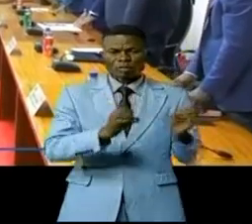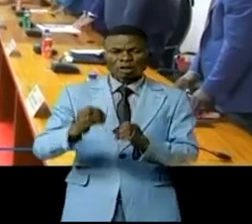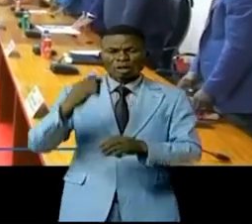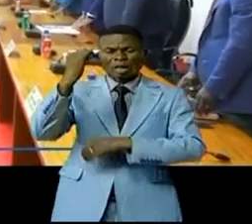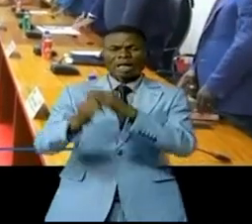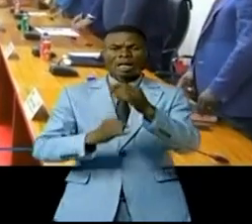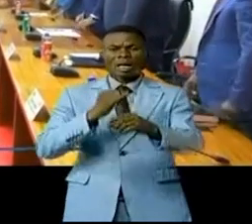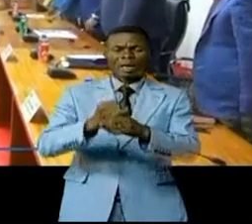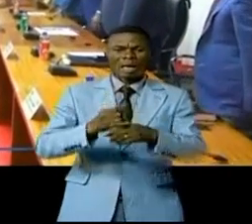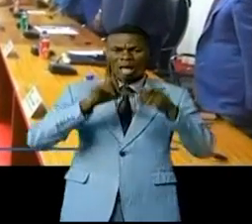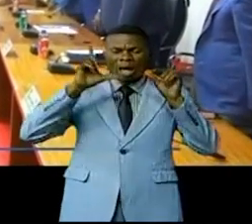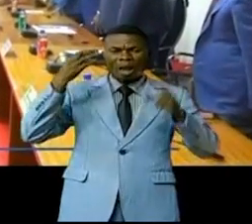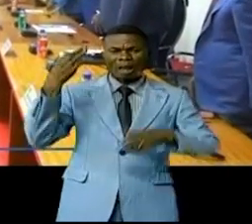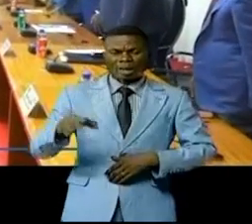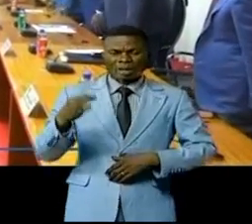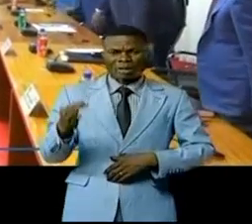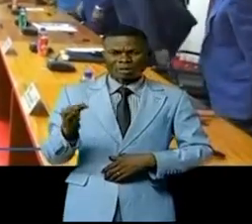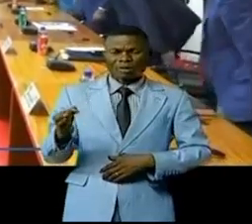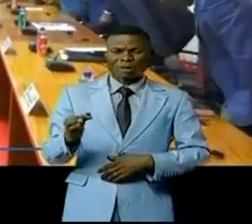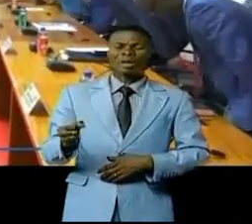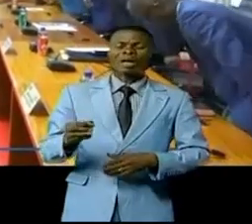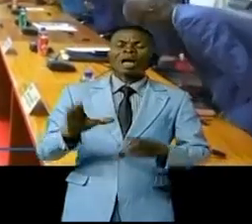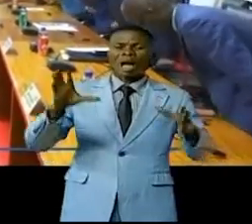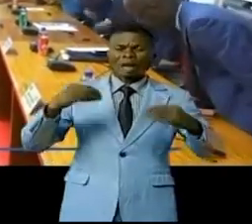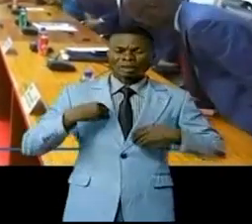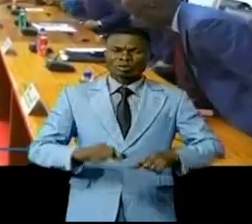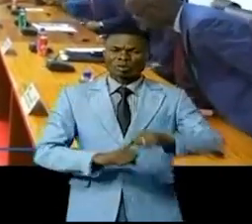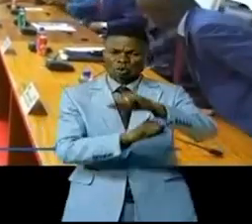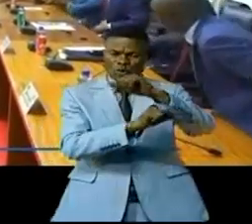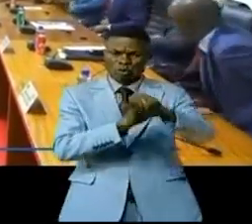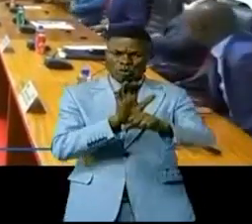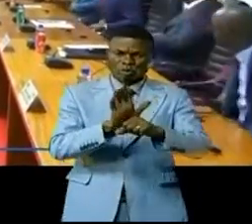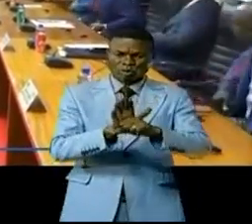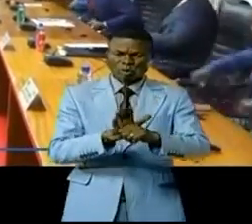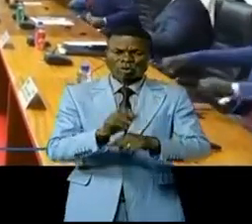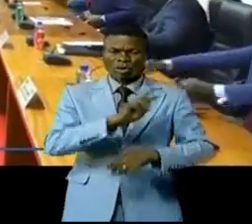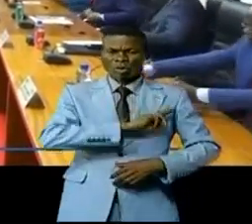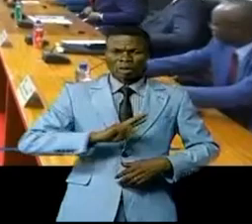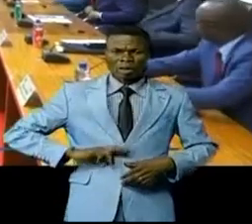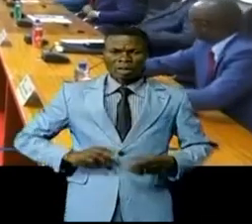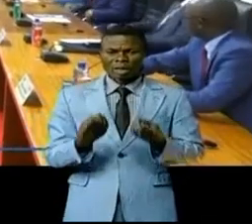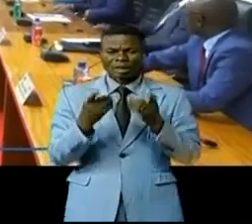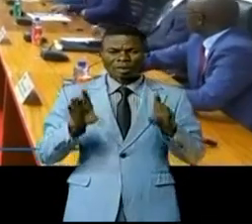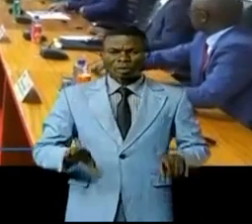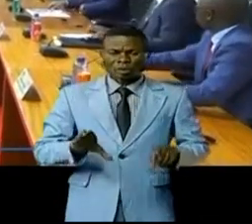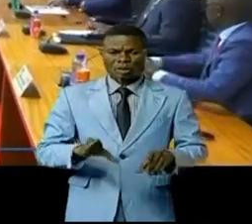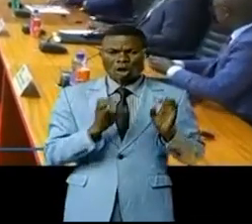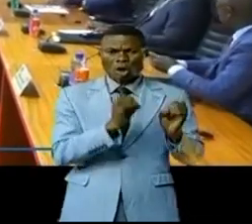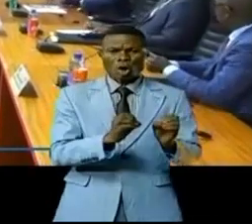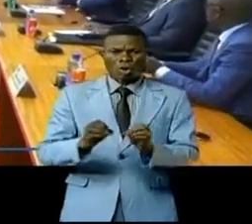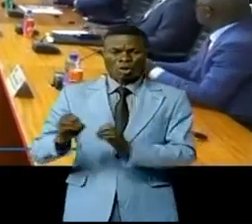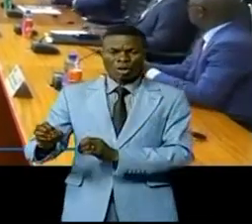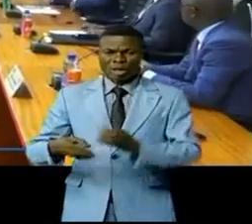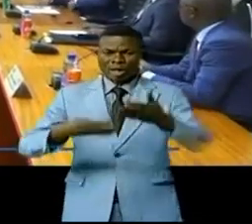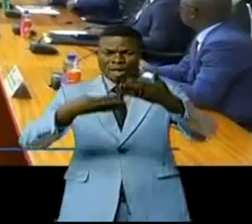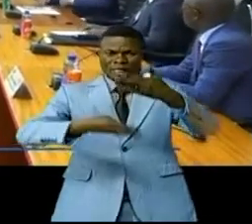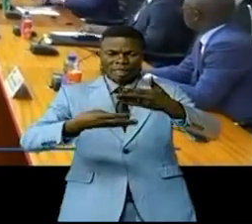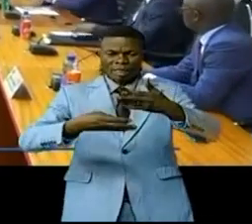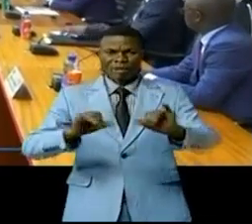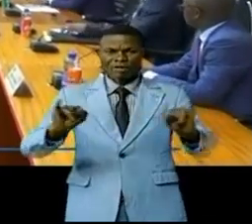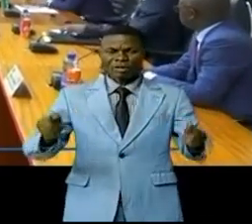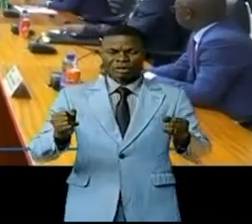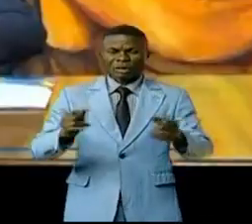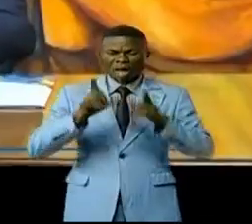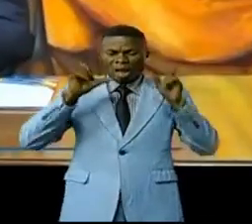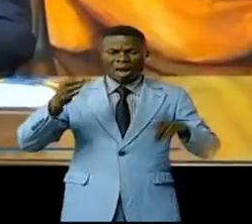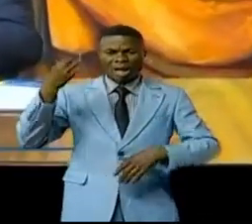de la francophonie vient de renouveler son soutien et accompagnement à la République démocratique du Congo pour l'organisation des 9e Jeux de la francophonie